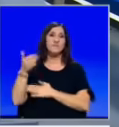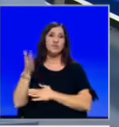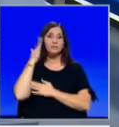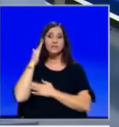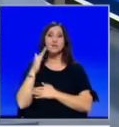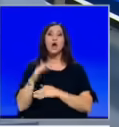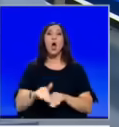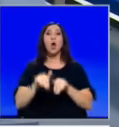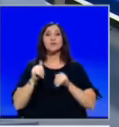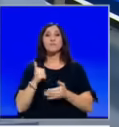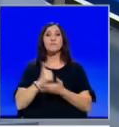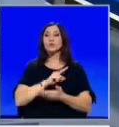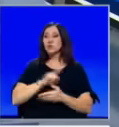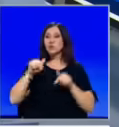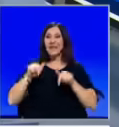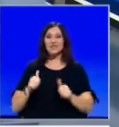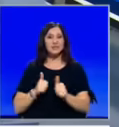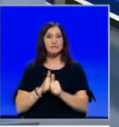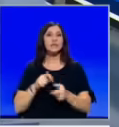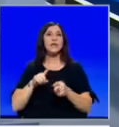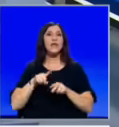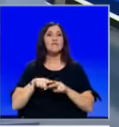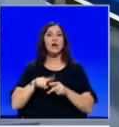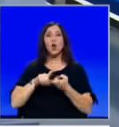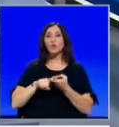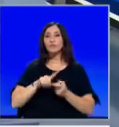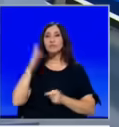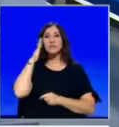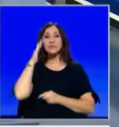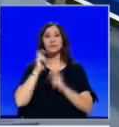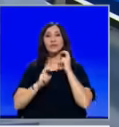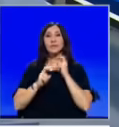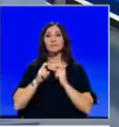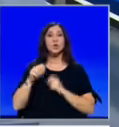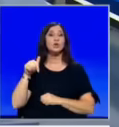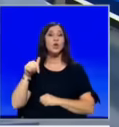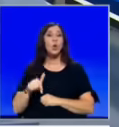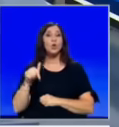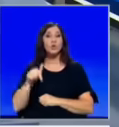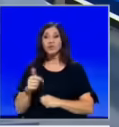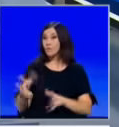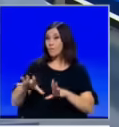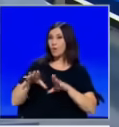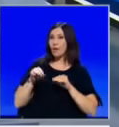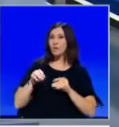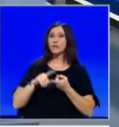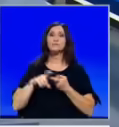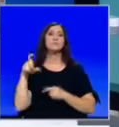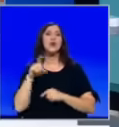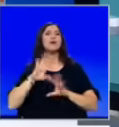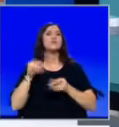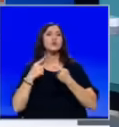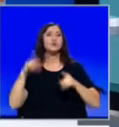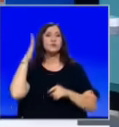на досегашния свой заместник Иван Кондов. А Министерството на транспорта от Георги Гвоздейков поема Красимира Стоянова. Всички